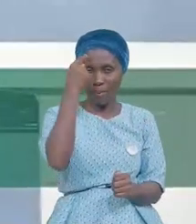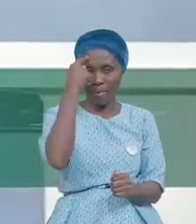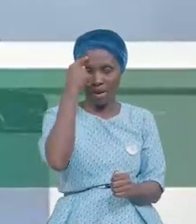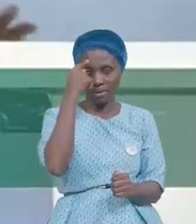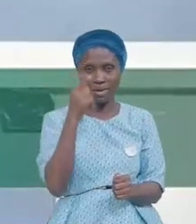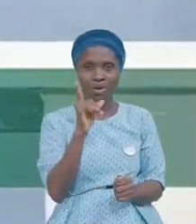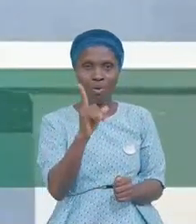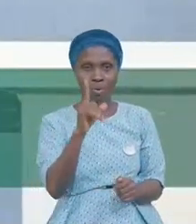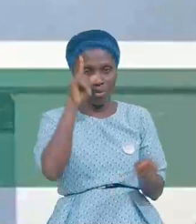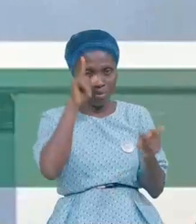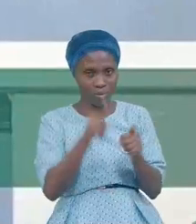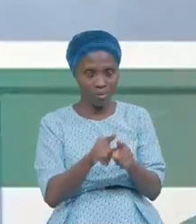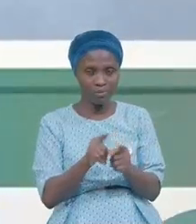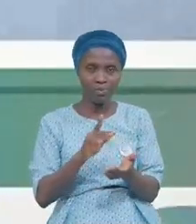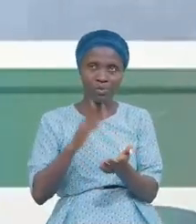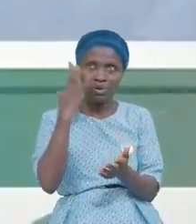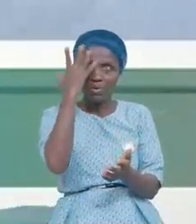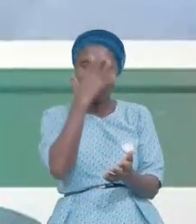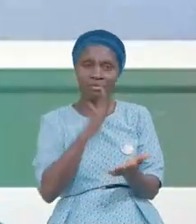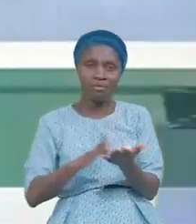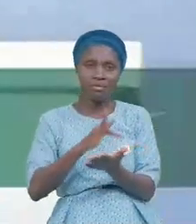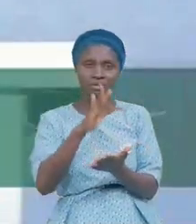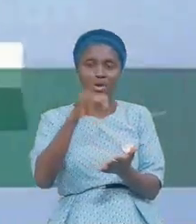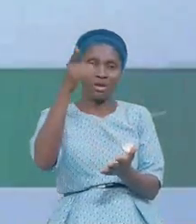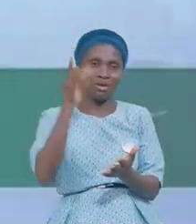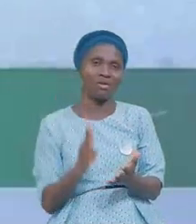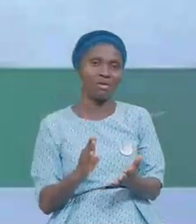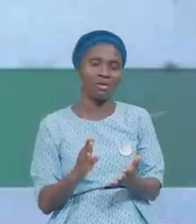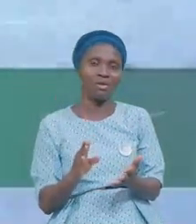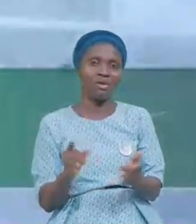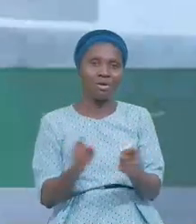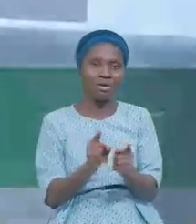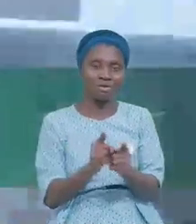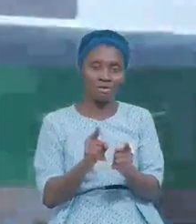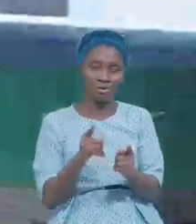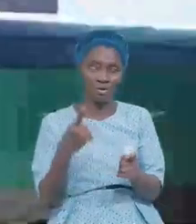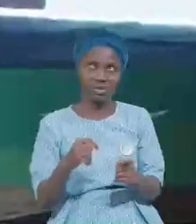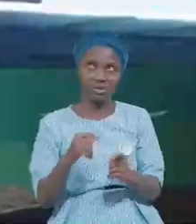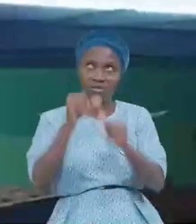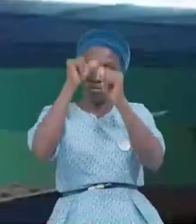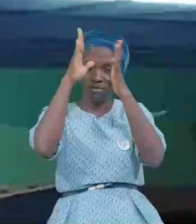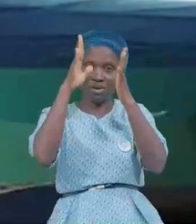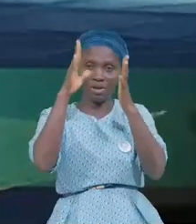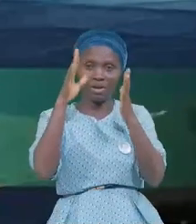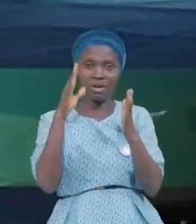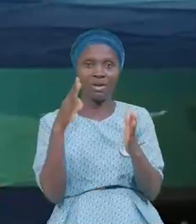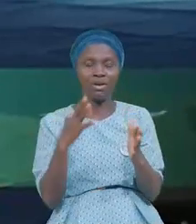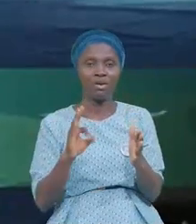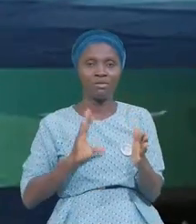vous glorifiez le Dieu et Père de notre Seigneur Jésus-Christ.